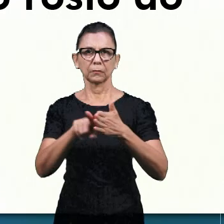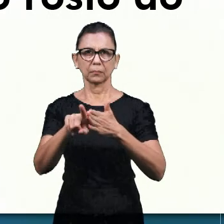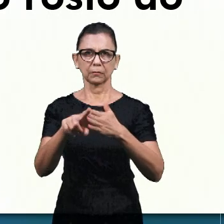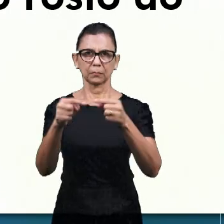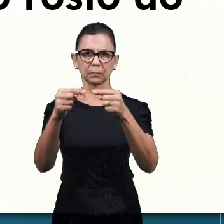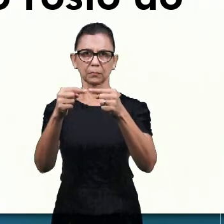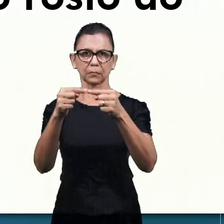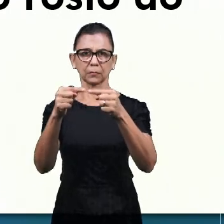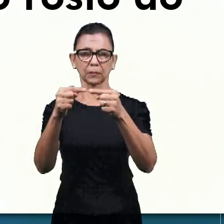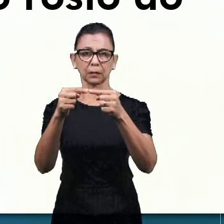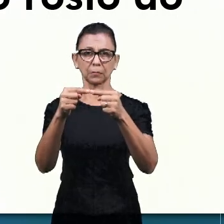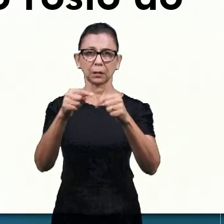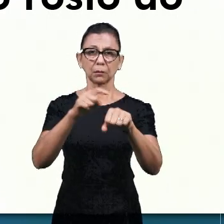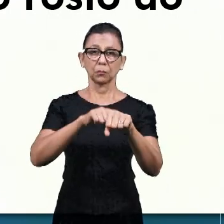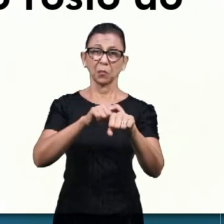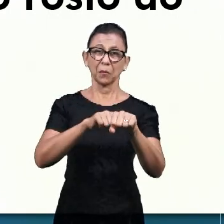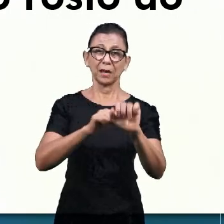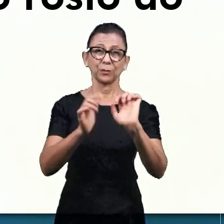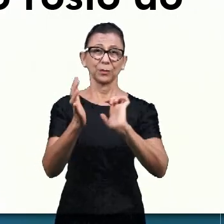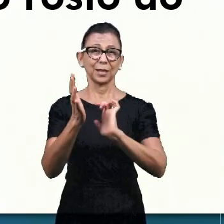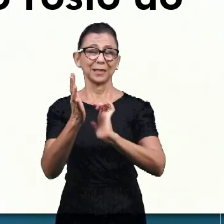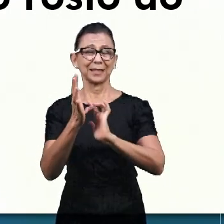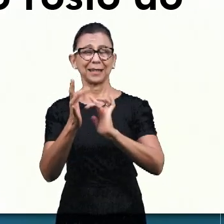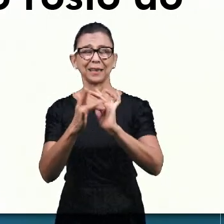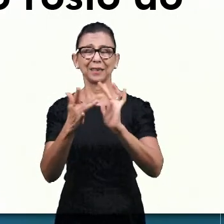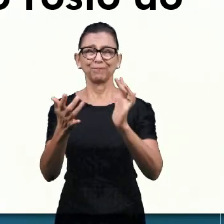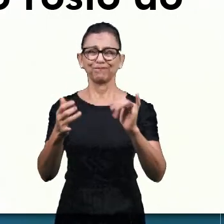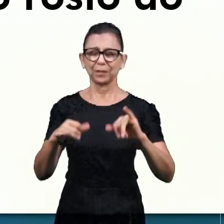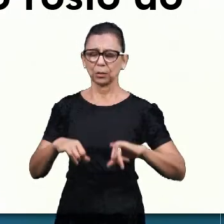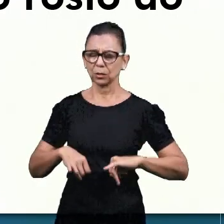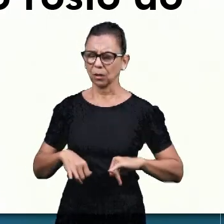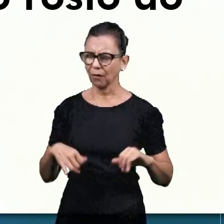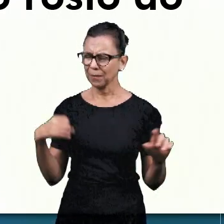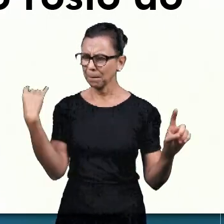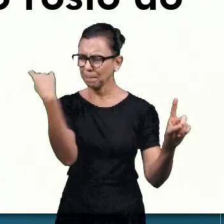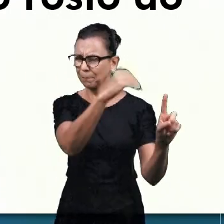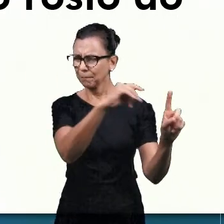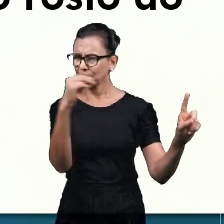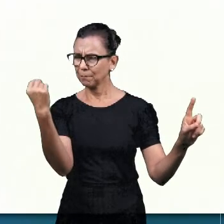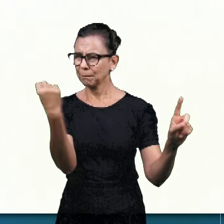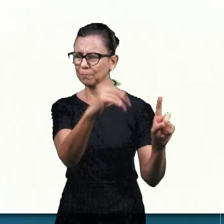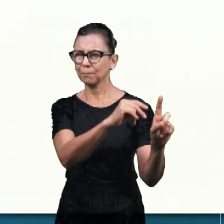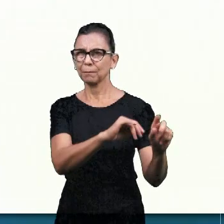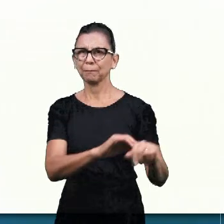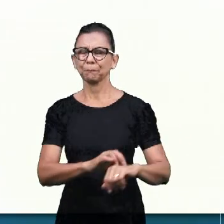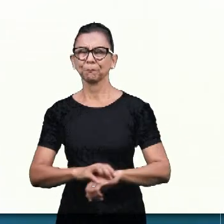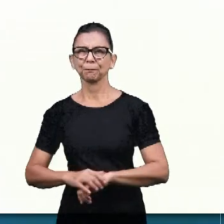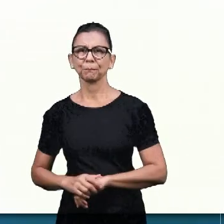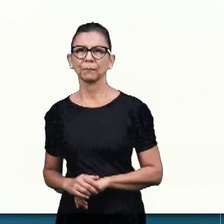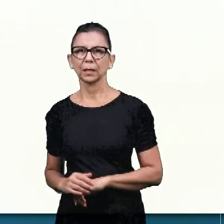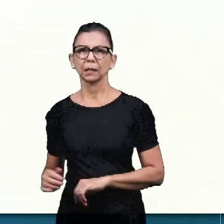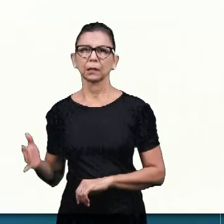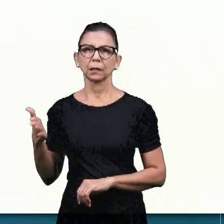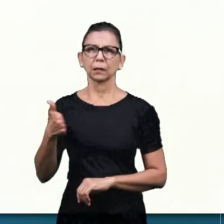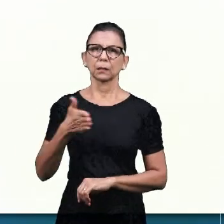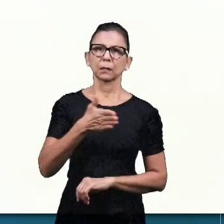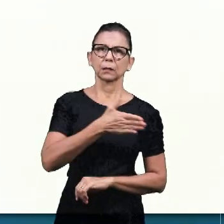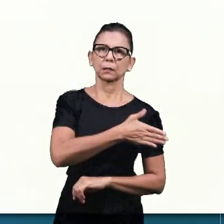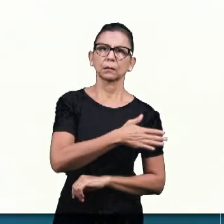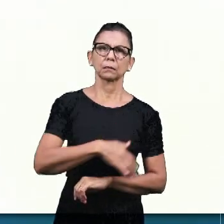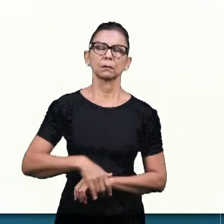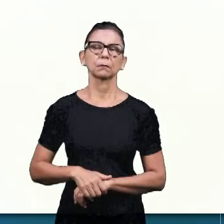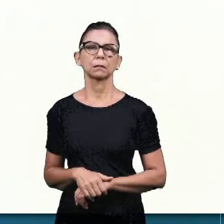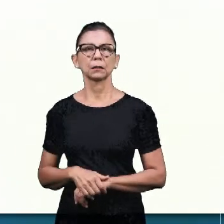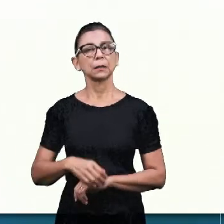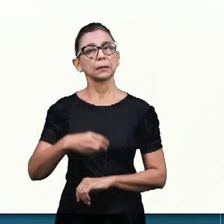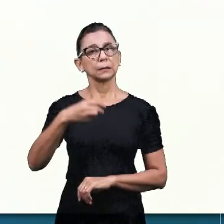Jésus il souffre l'action physique contre lui. Troisième et dernière